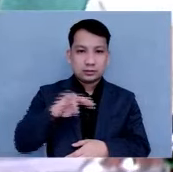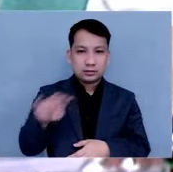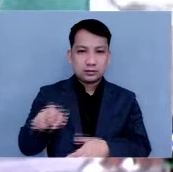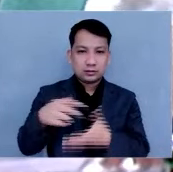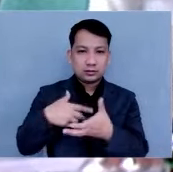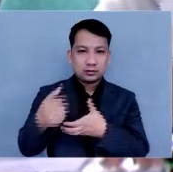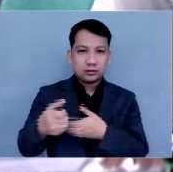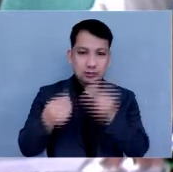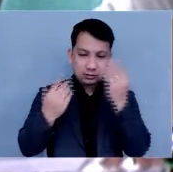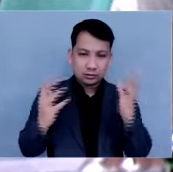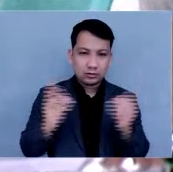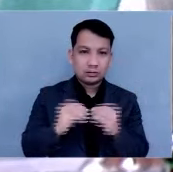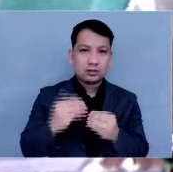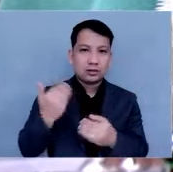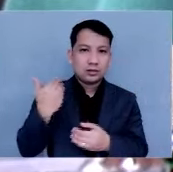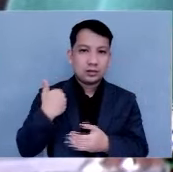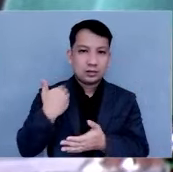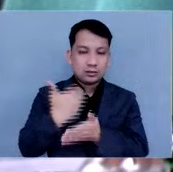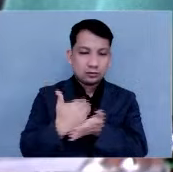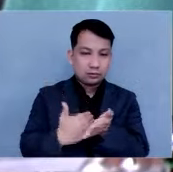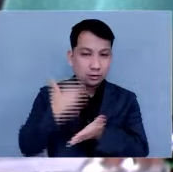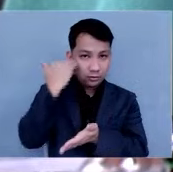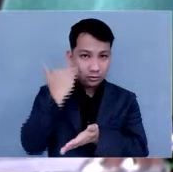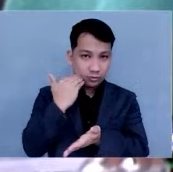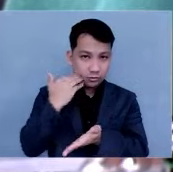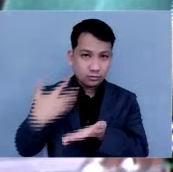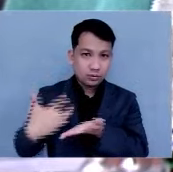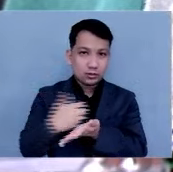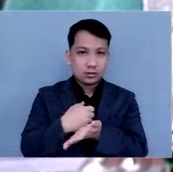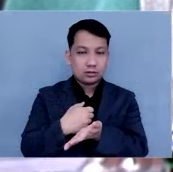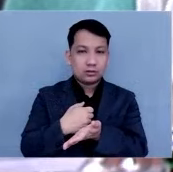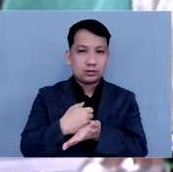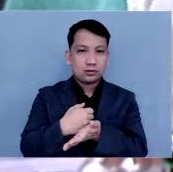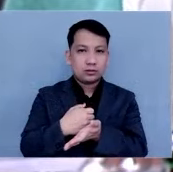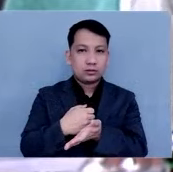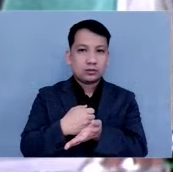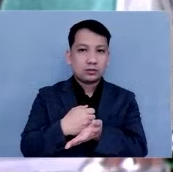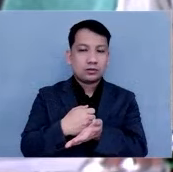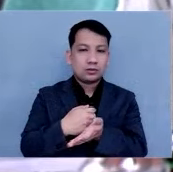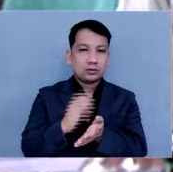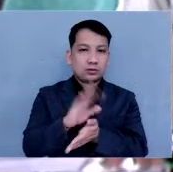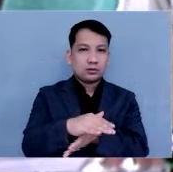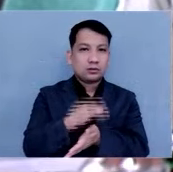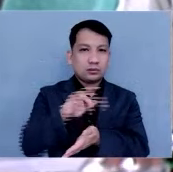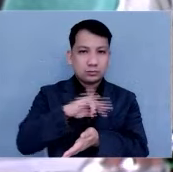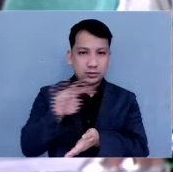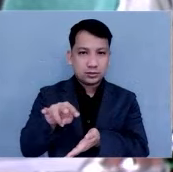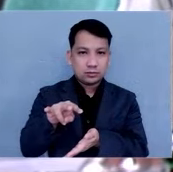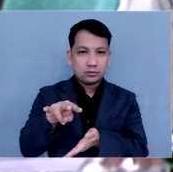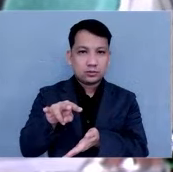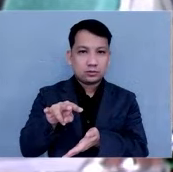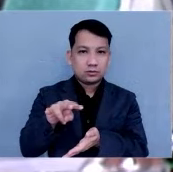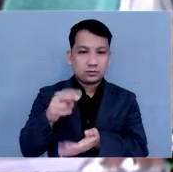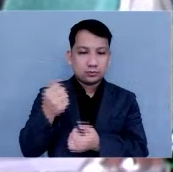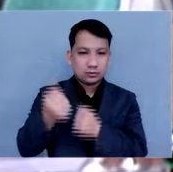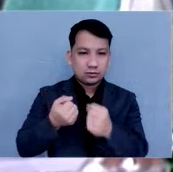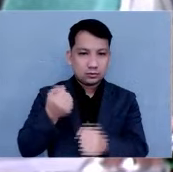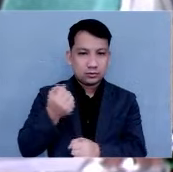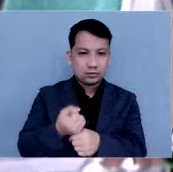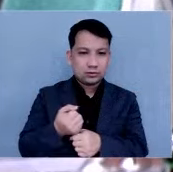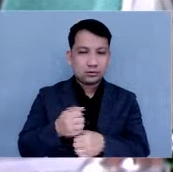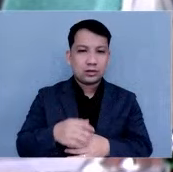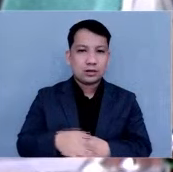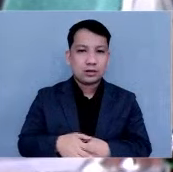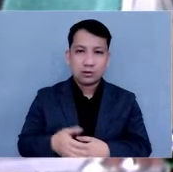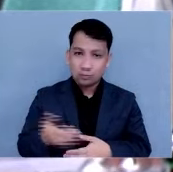magkano pa yung merong butal out of the collection i- earmark na daw po iun na 77 for this year so